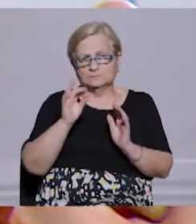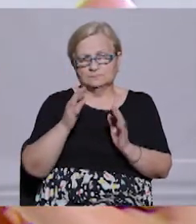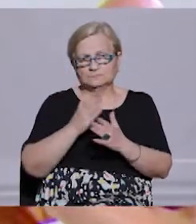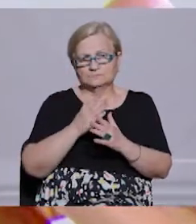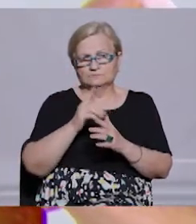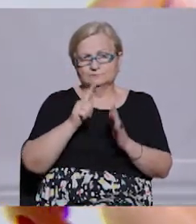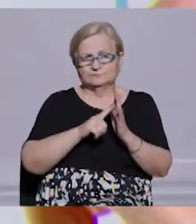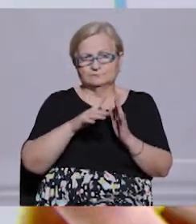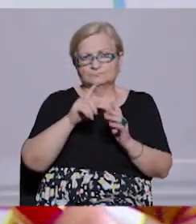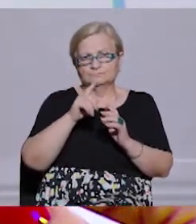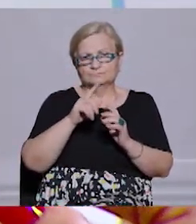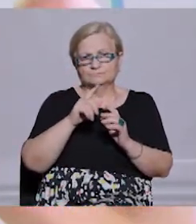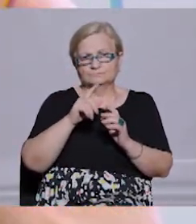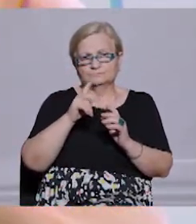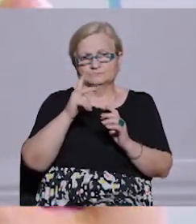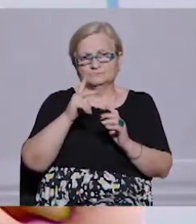75% არის